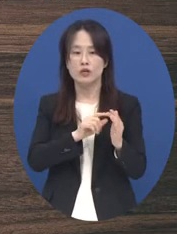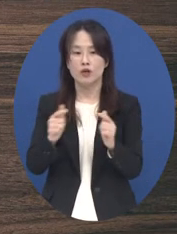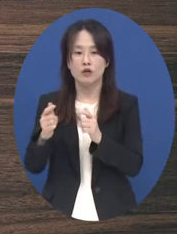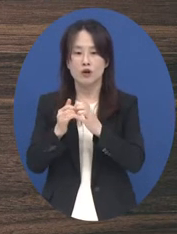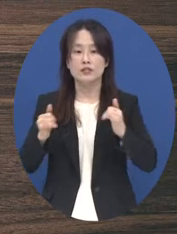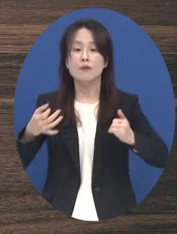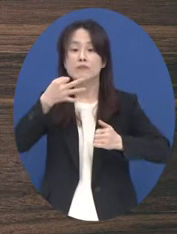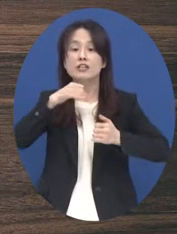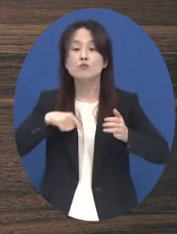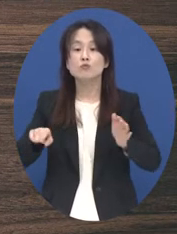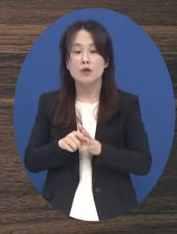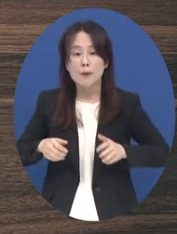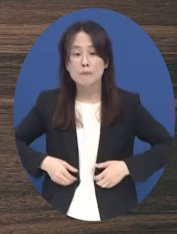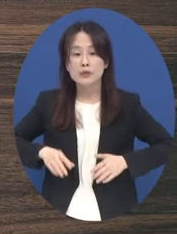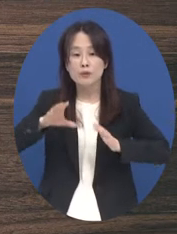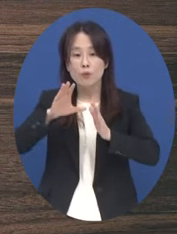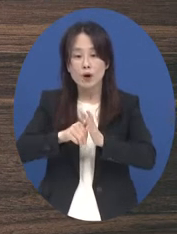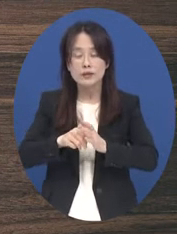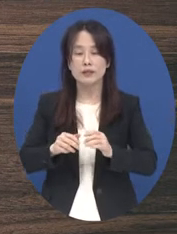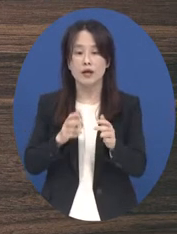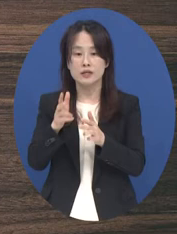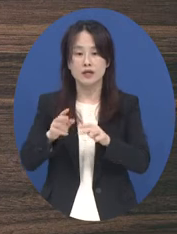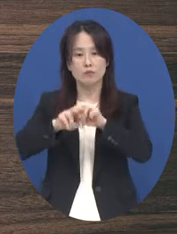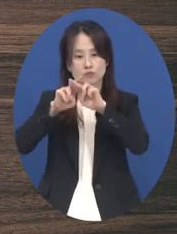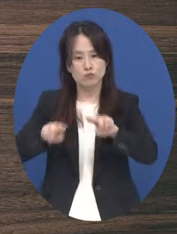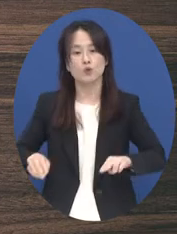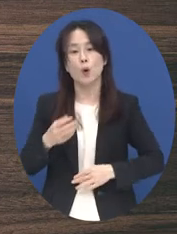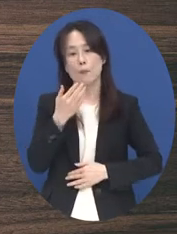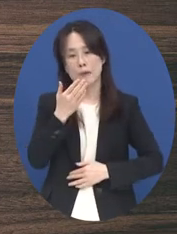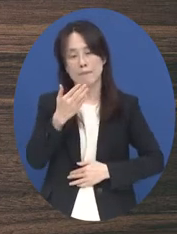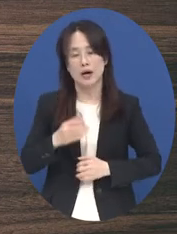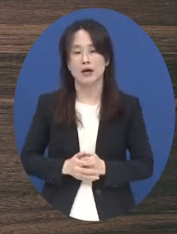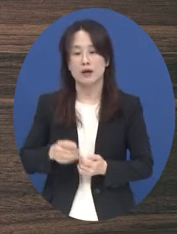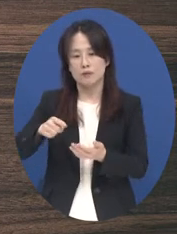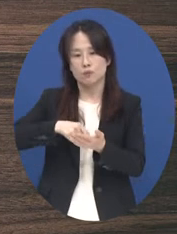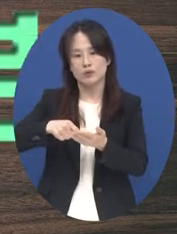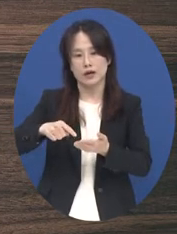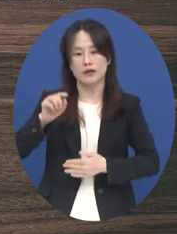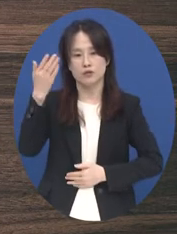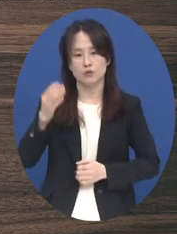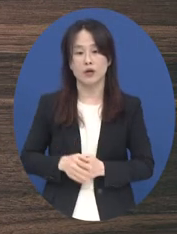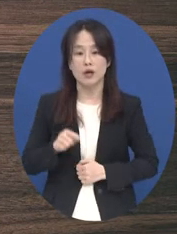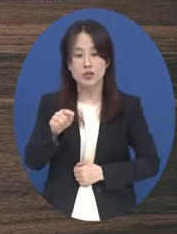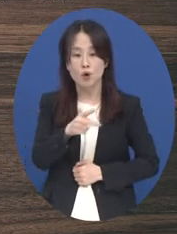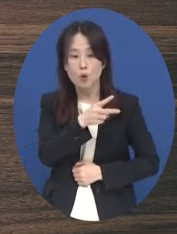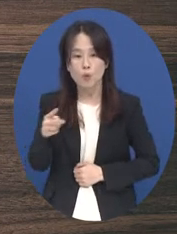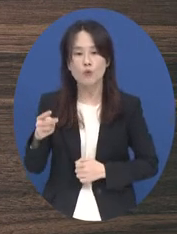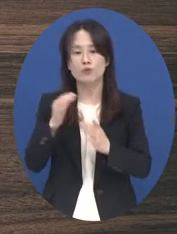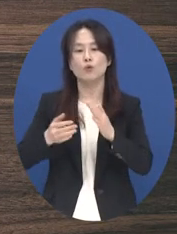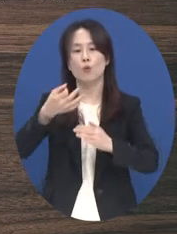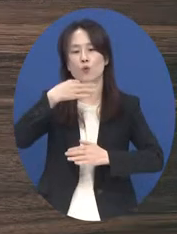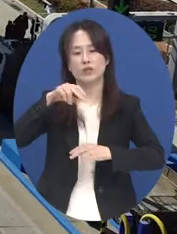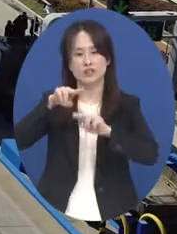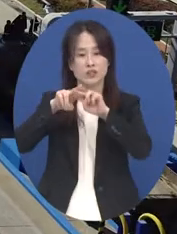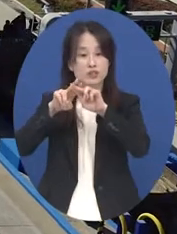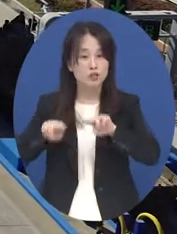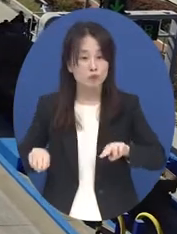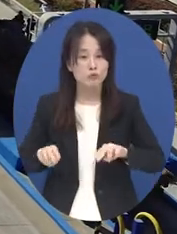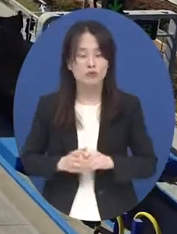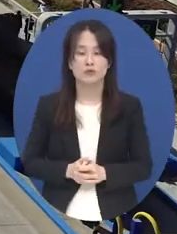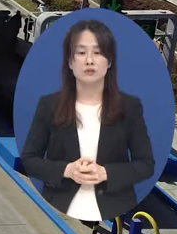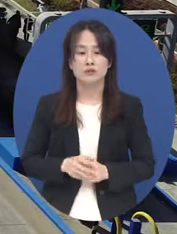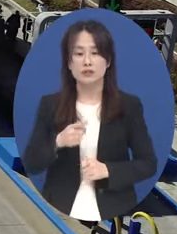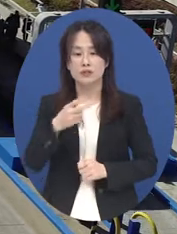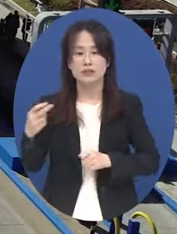필요한 경우 사업 시행자 지정을 취소할 수 있고 상응하는 보상을 해줘야 합니다. 이게 바로 공익처분입니다.